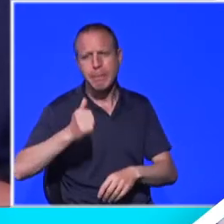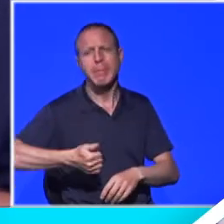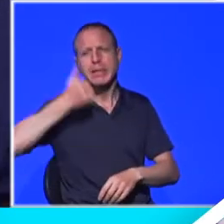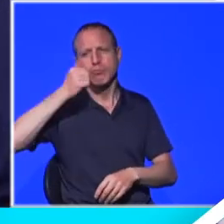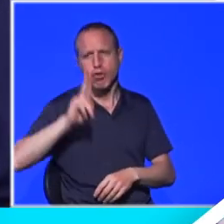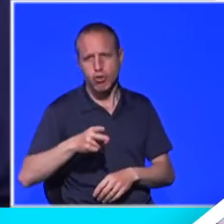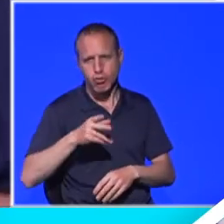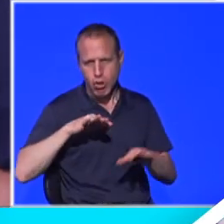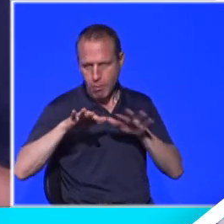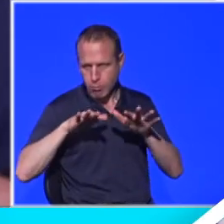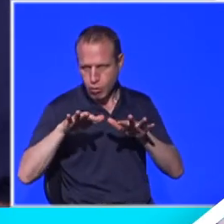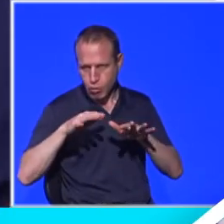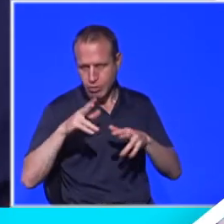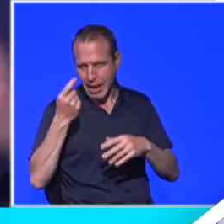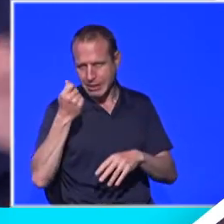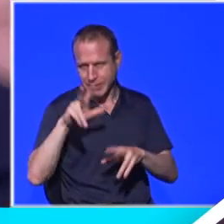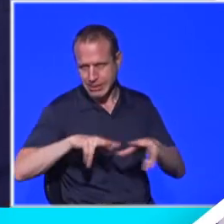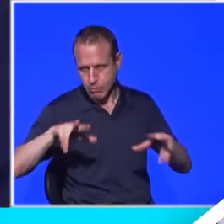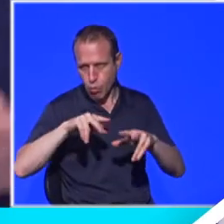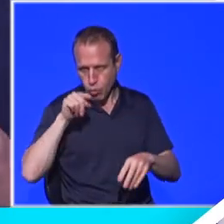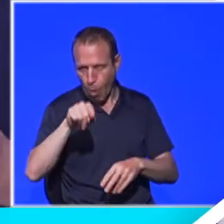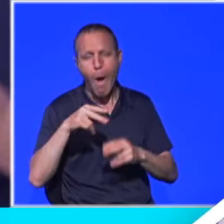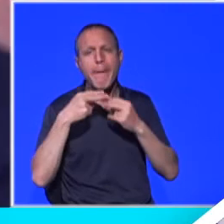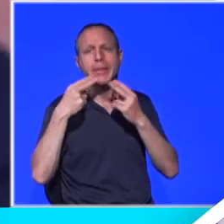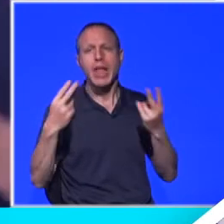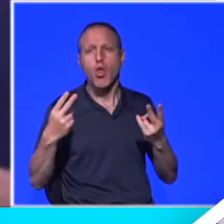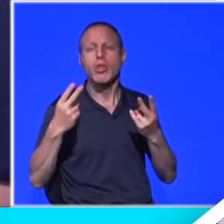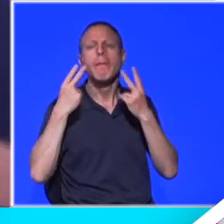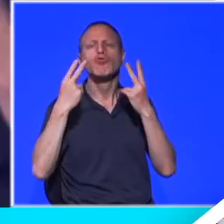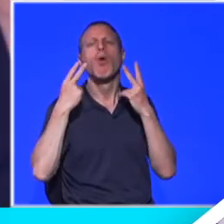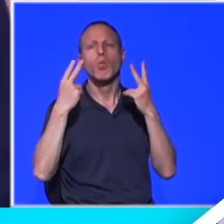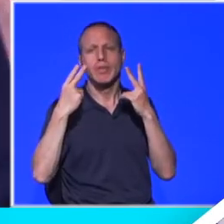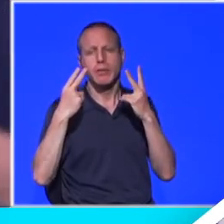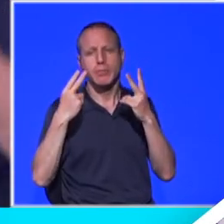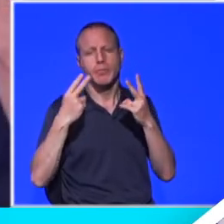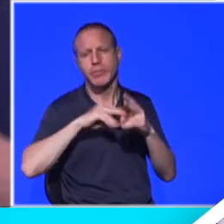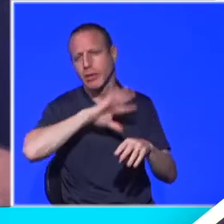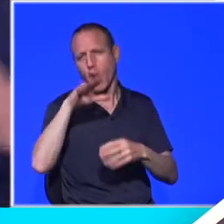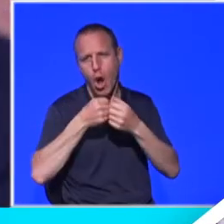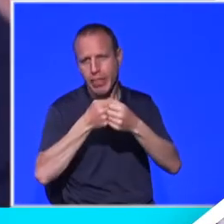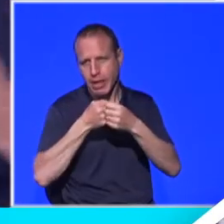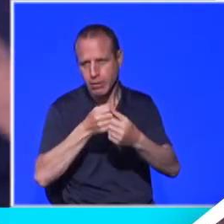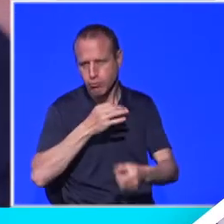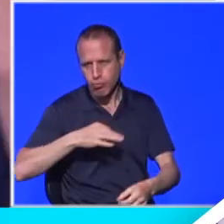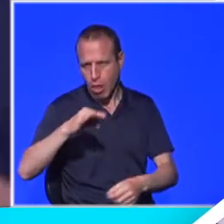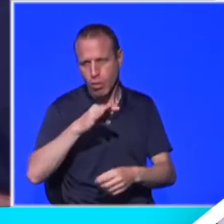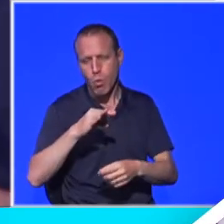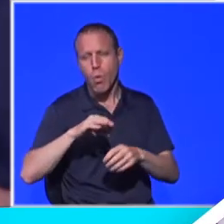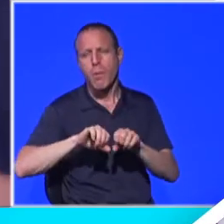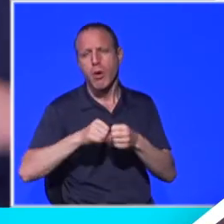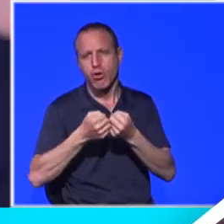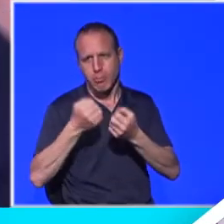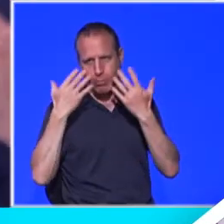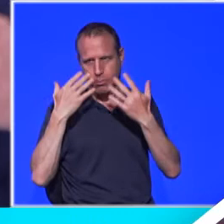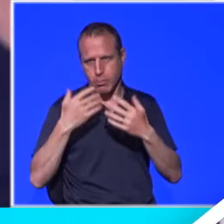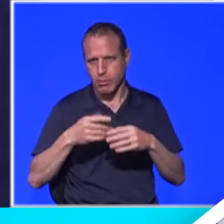שהממשלות, הכסף הציבורי, הוא הפתרון המשמעותי. לכל האתגרים שלנו, מבחינת משבר האקלים,